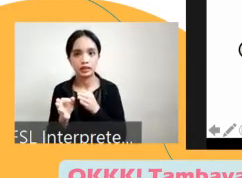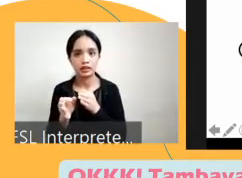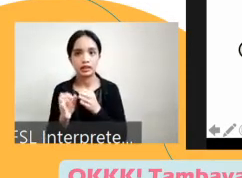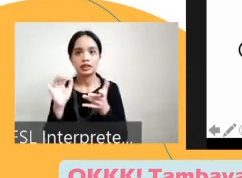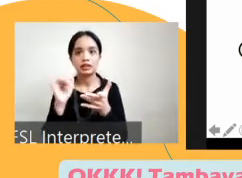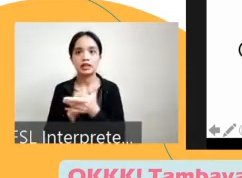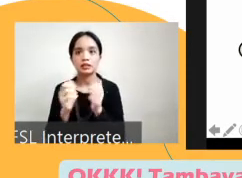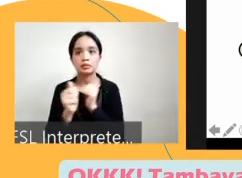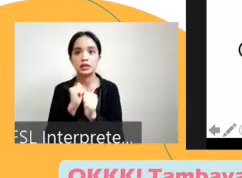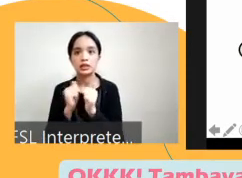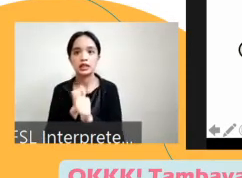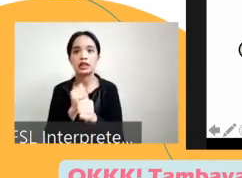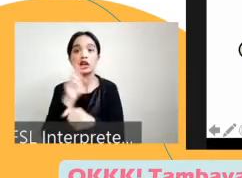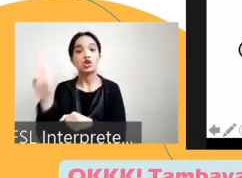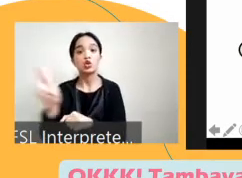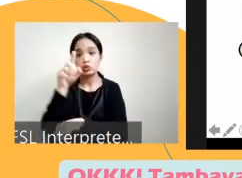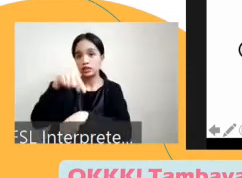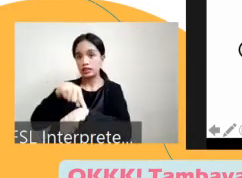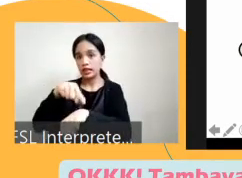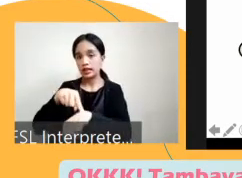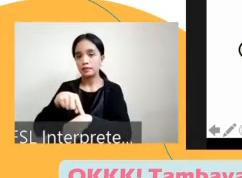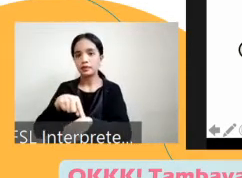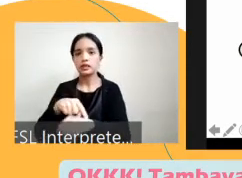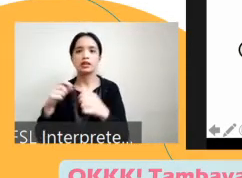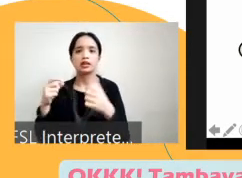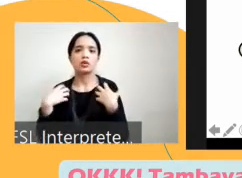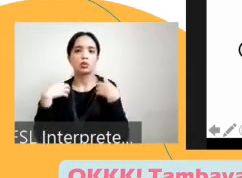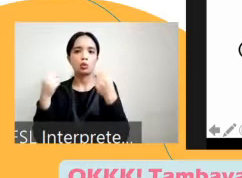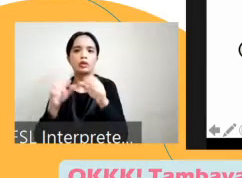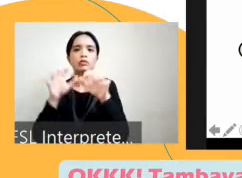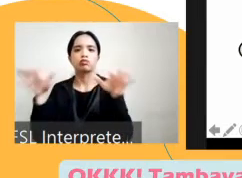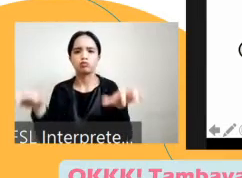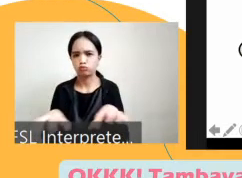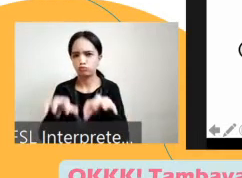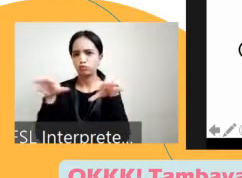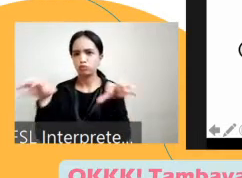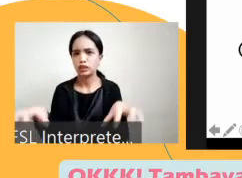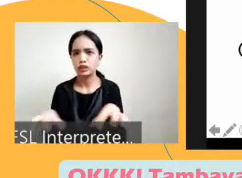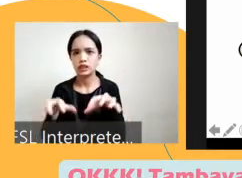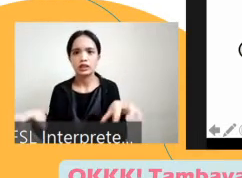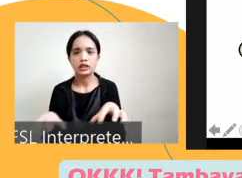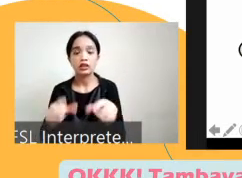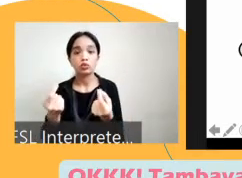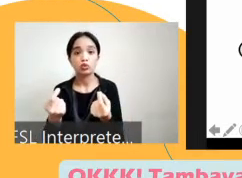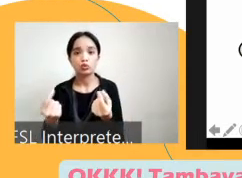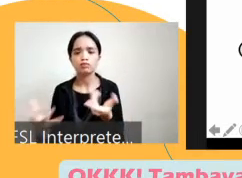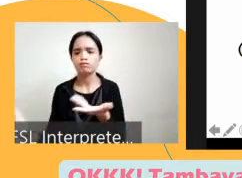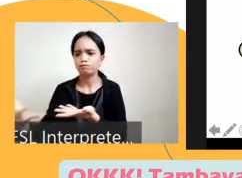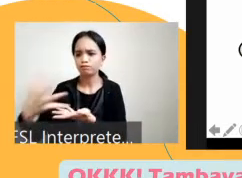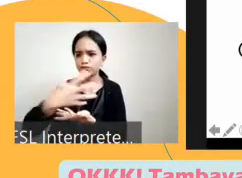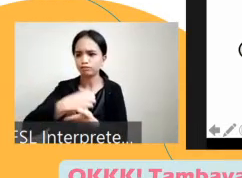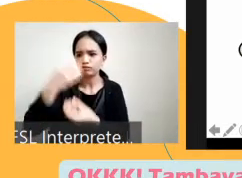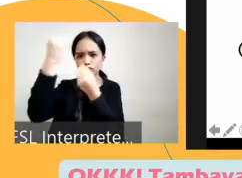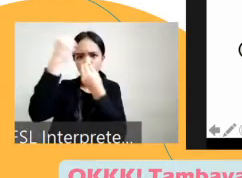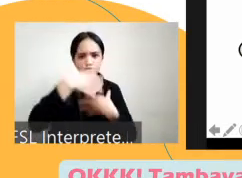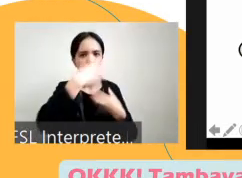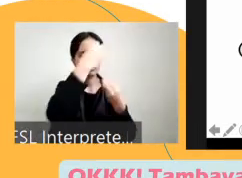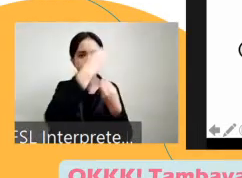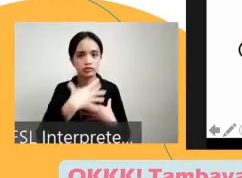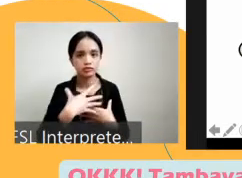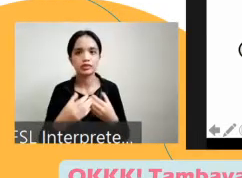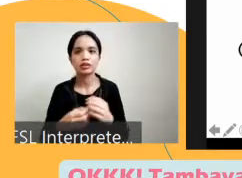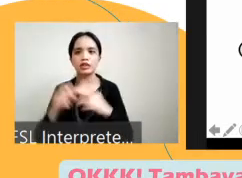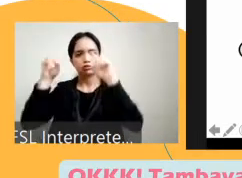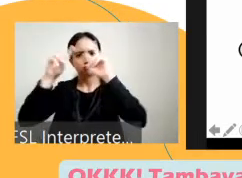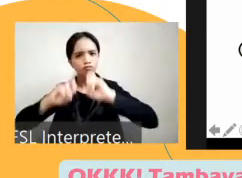ng oras, lakas, at gawain sa pangangalap ng impormasyon, pagsasaliksik,